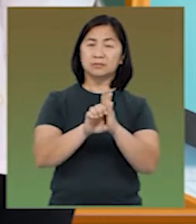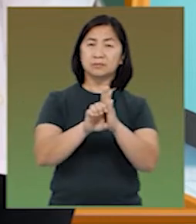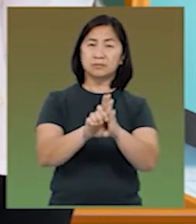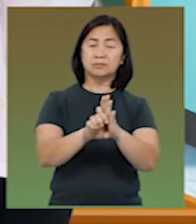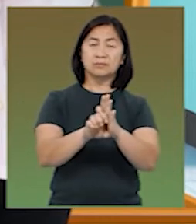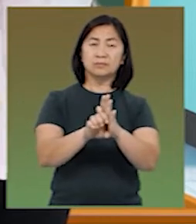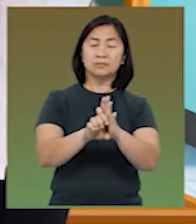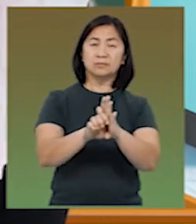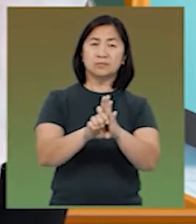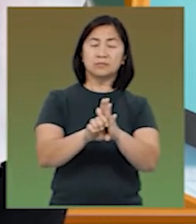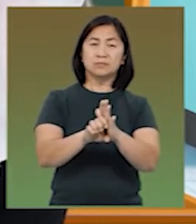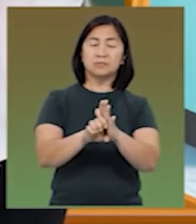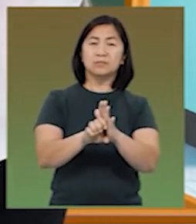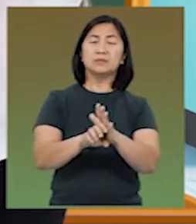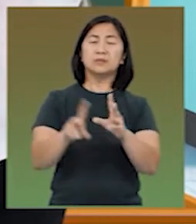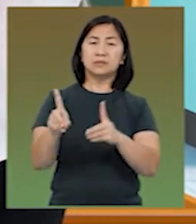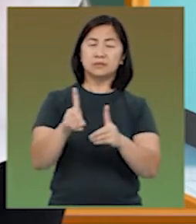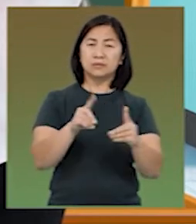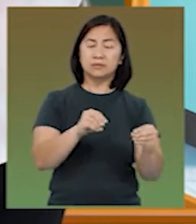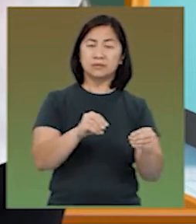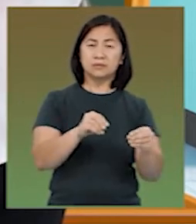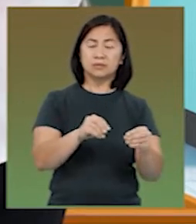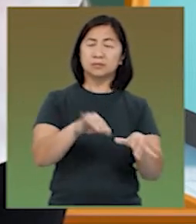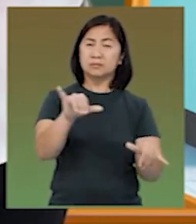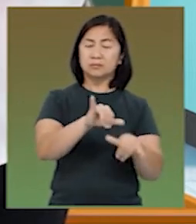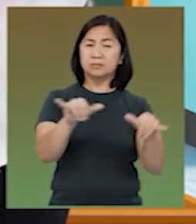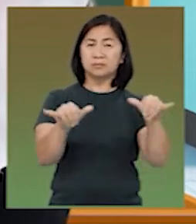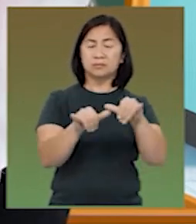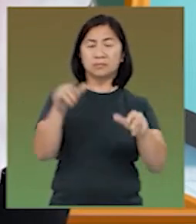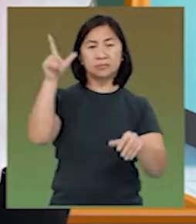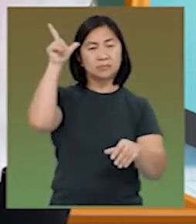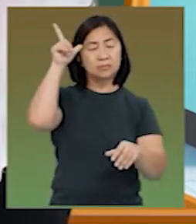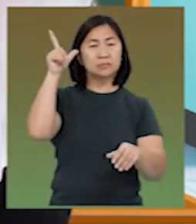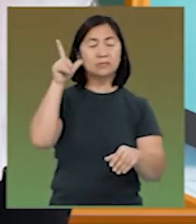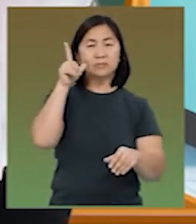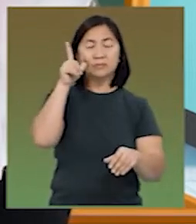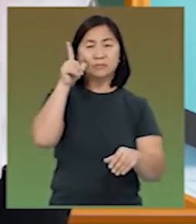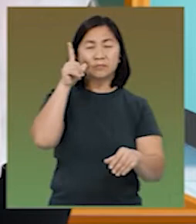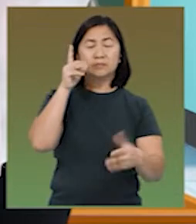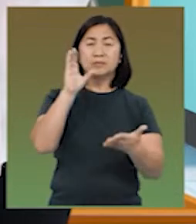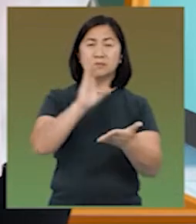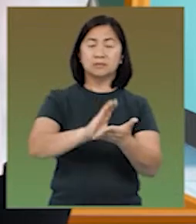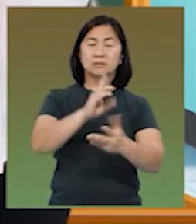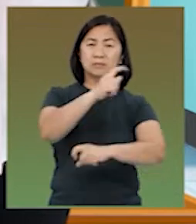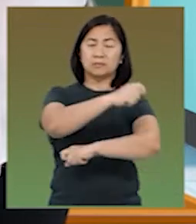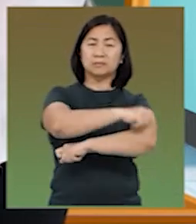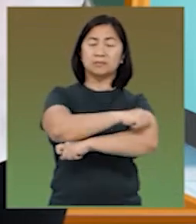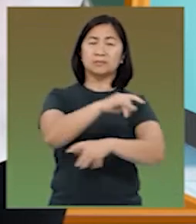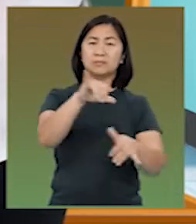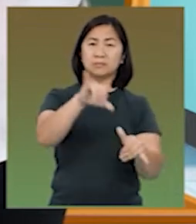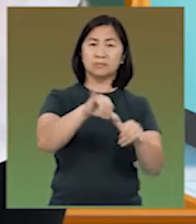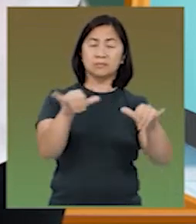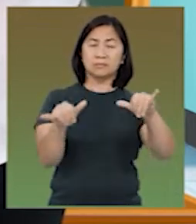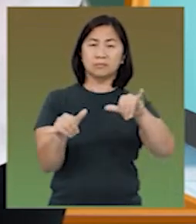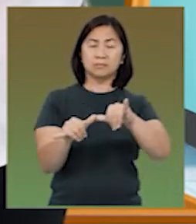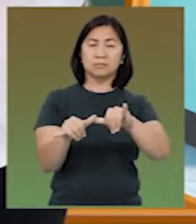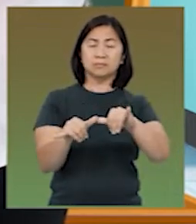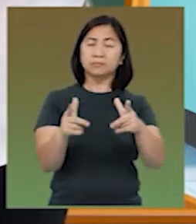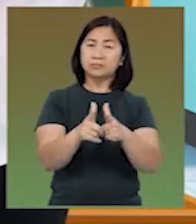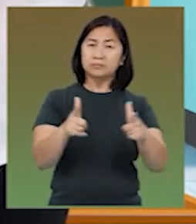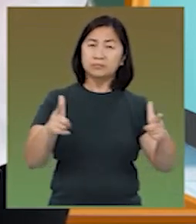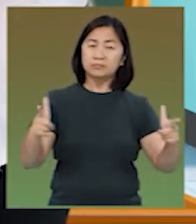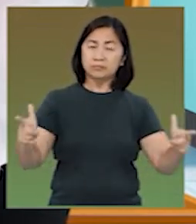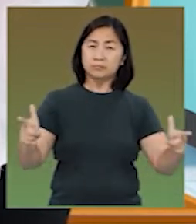Halimbawa, ang ginawang pagsukat ni Nalino at Lina sa center table. Sinukat nila ang